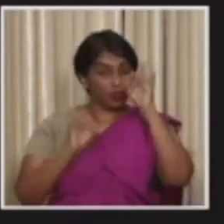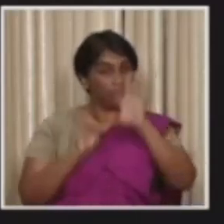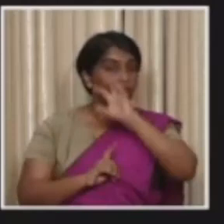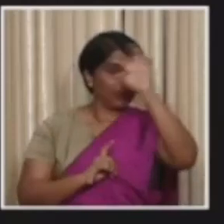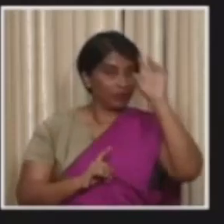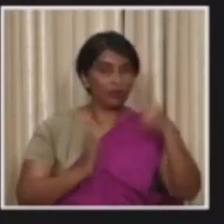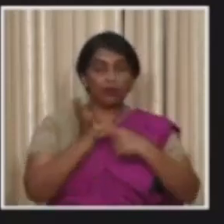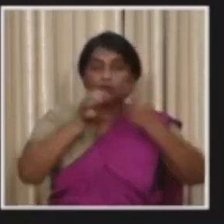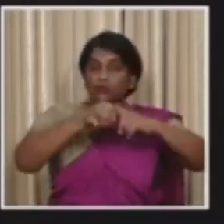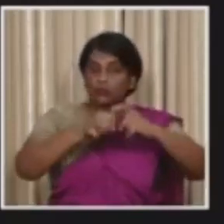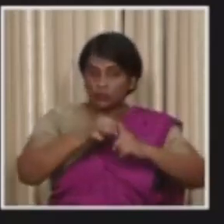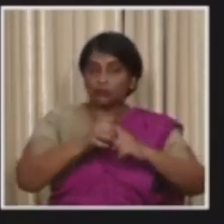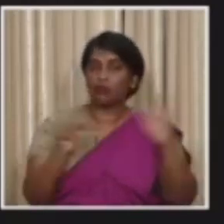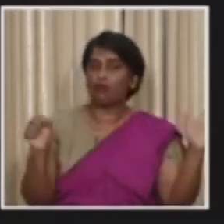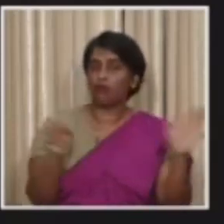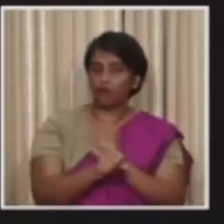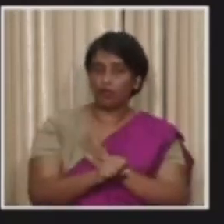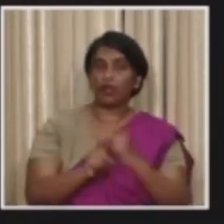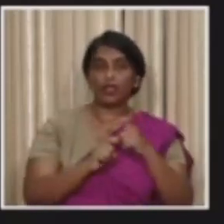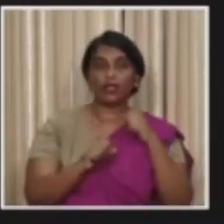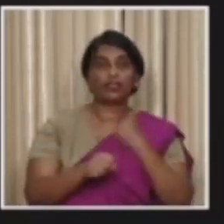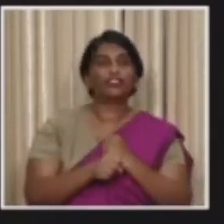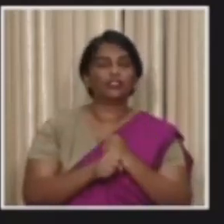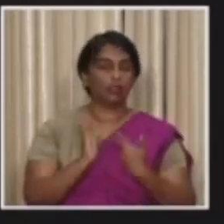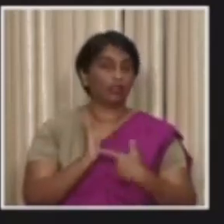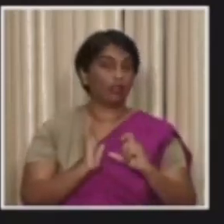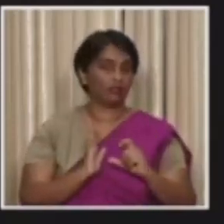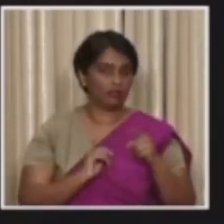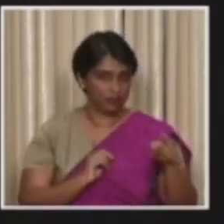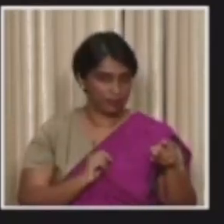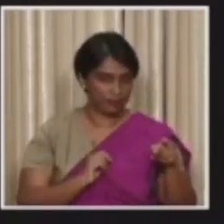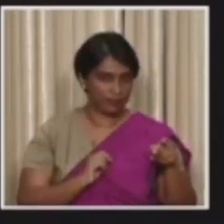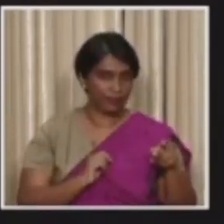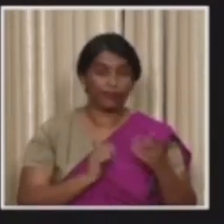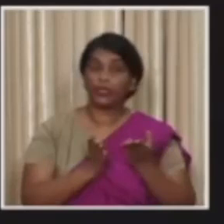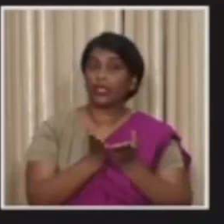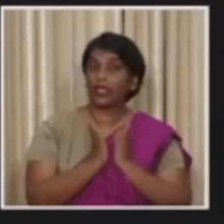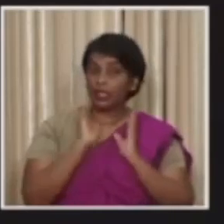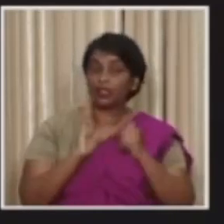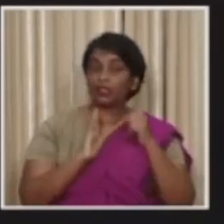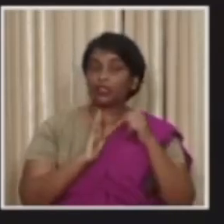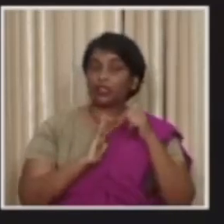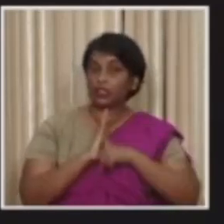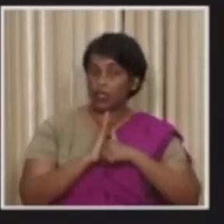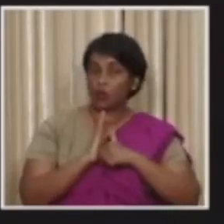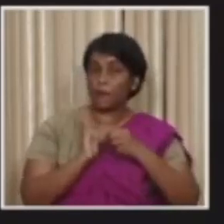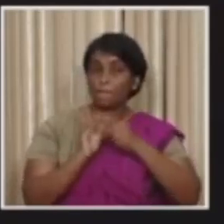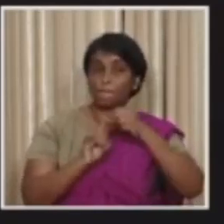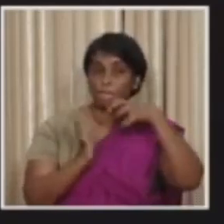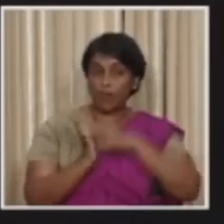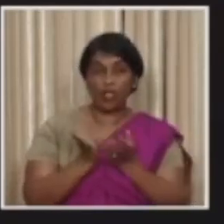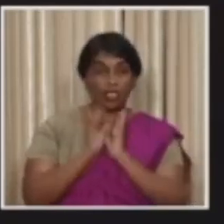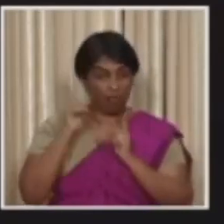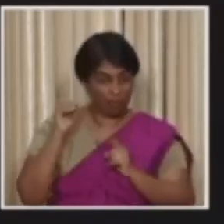වල ප්‍රසම්පාදනයේ සම්පූර්ණයෙන්ම ඩිජිටල්කරණයට ලක් වෙලා තියෙනවා. ඉන්දියාවේ දකුණු පළාතේ තිබෙන තියලම